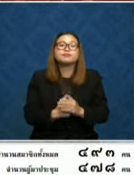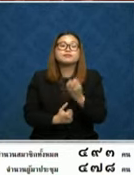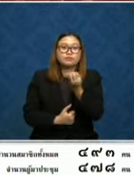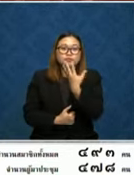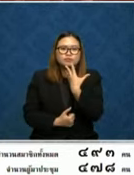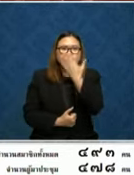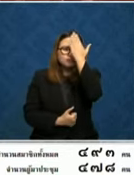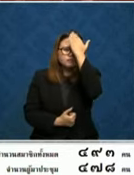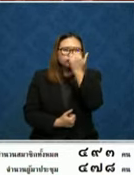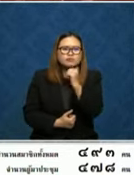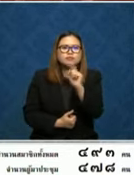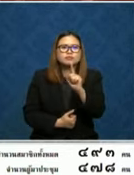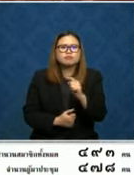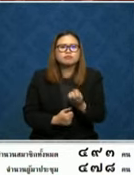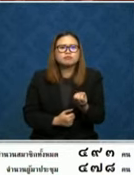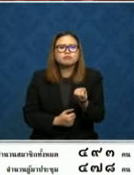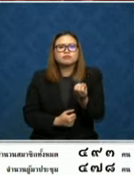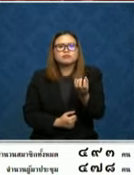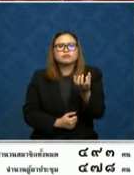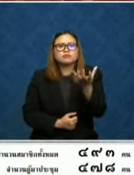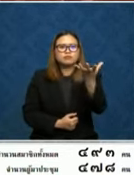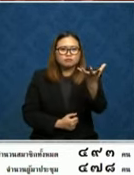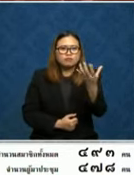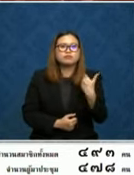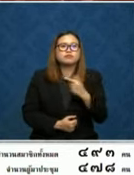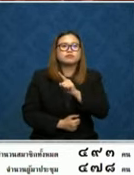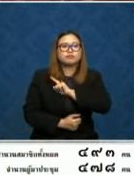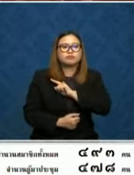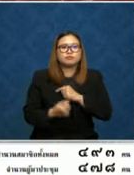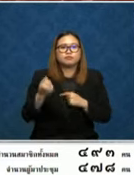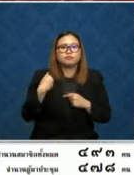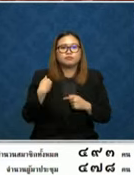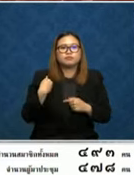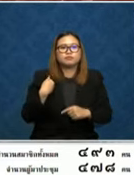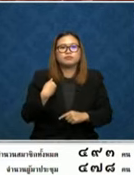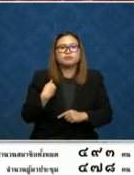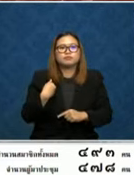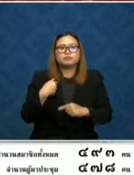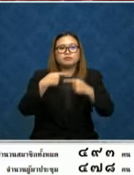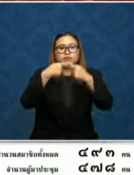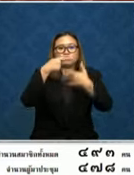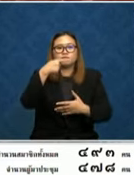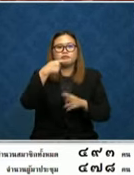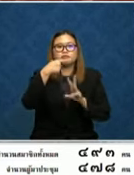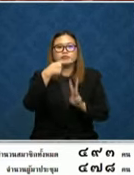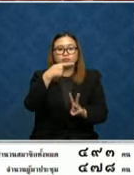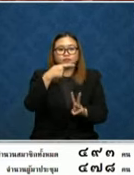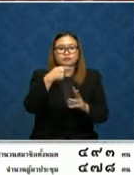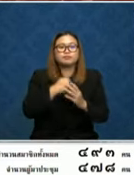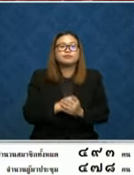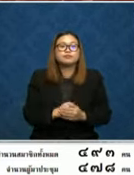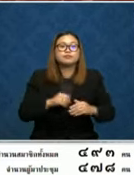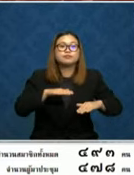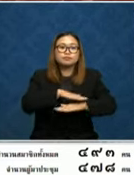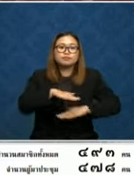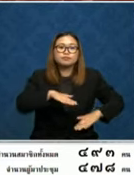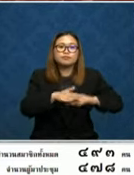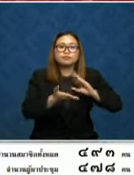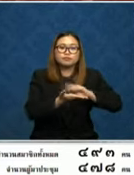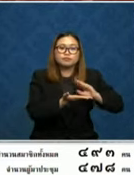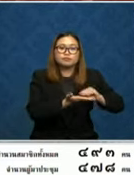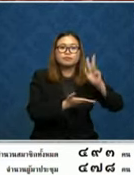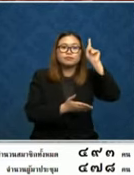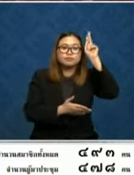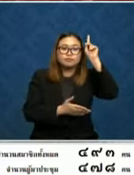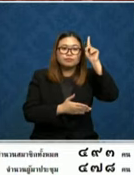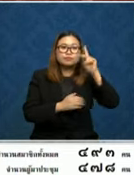าโครงการนี้รวมๆก็จะทํา6ภารกิจนะครับทําสร้างความสัมพันธ์ระหว่างสื่อไทยสื่อต่างชาติทําฐานข้อมูลข่าวอำนวยความส